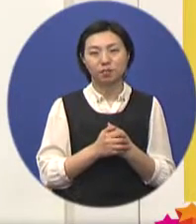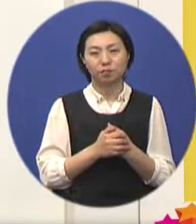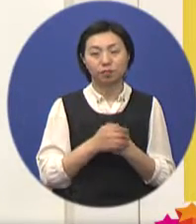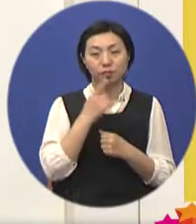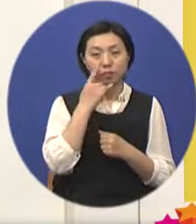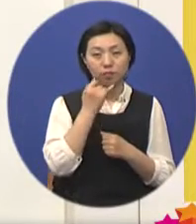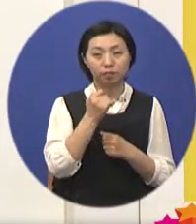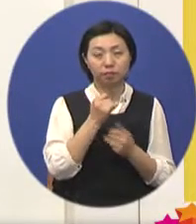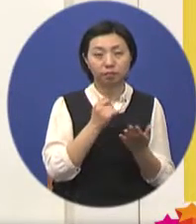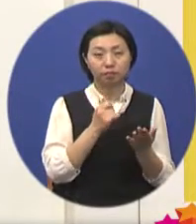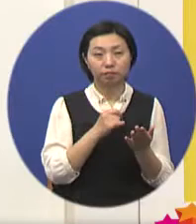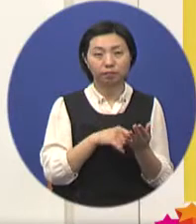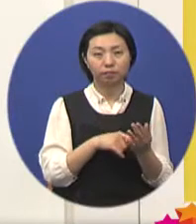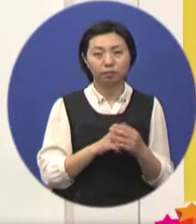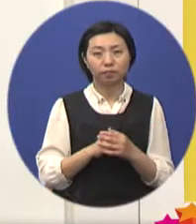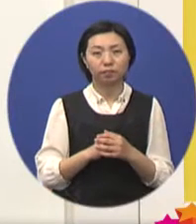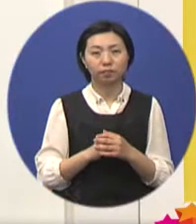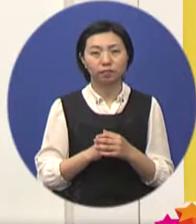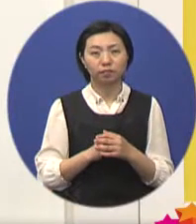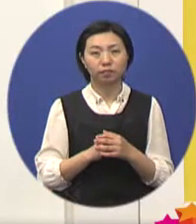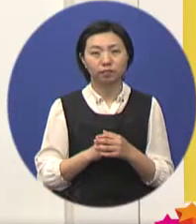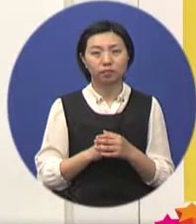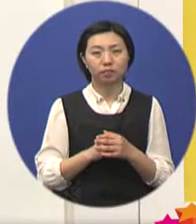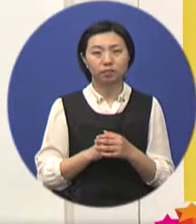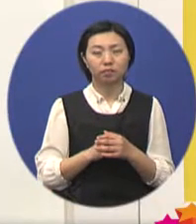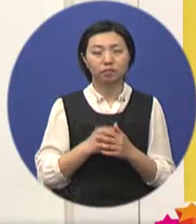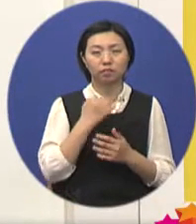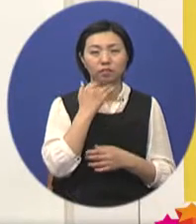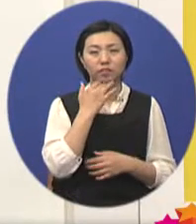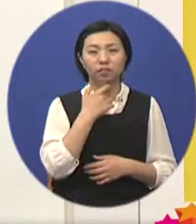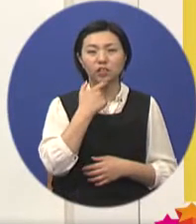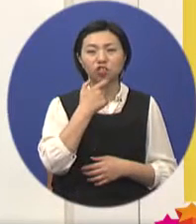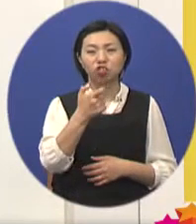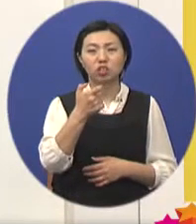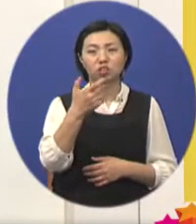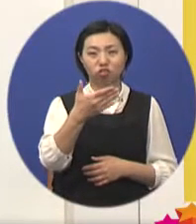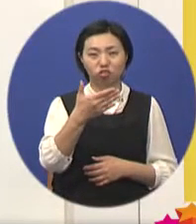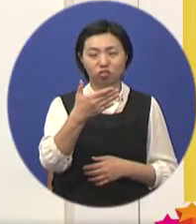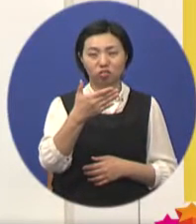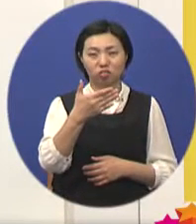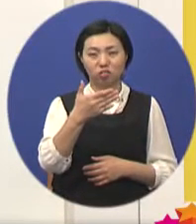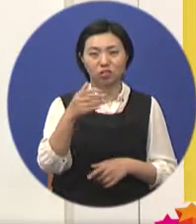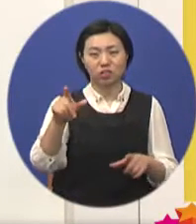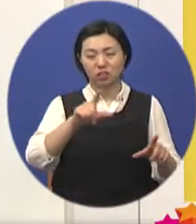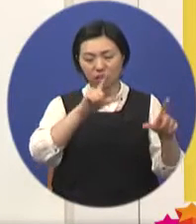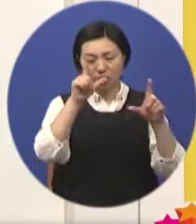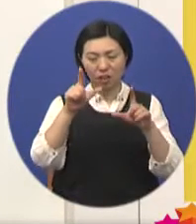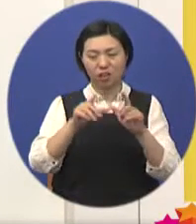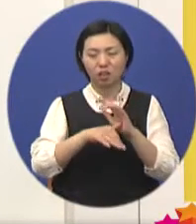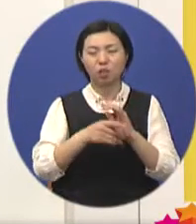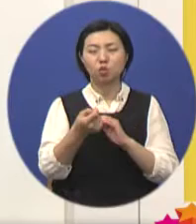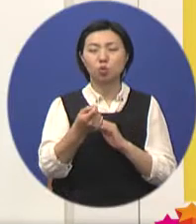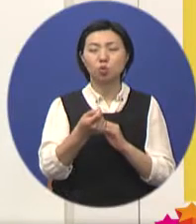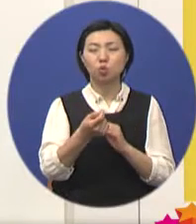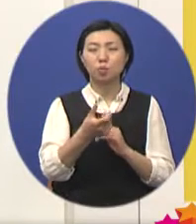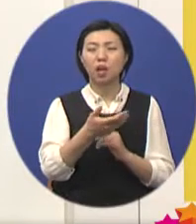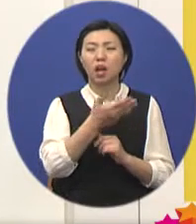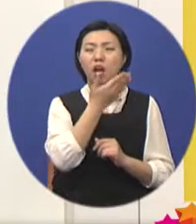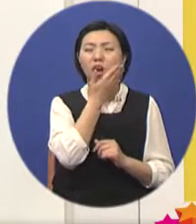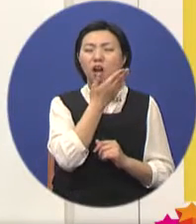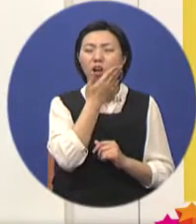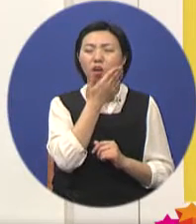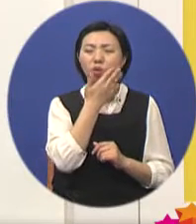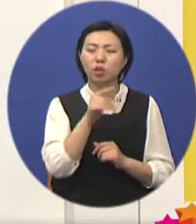어머니. 네. 에, 69세 69년을 사시면서 좀 못했다. 아쉬웠다. 이건